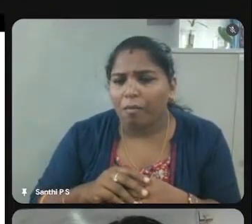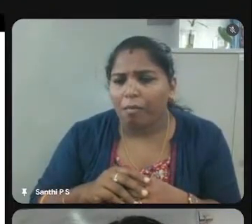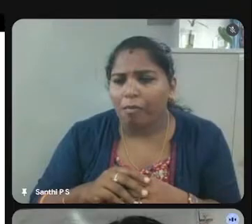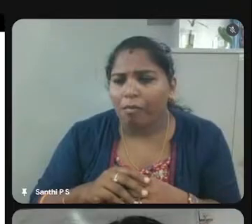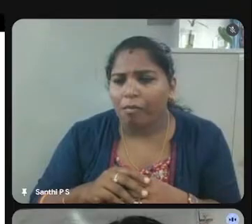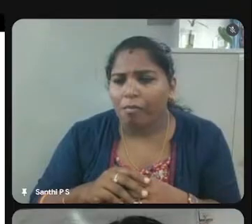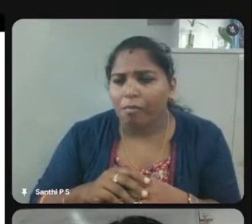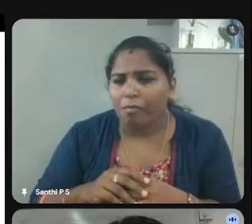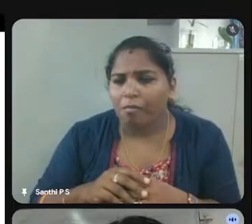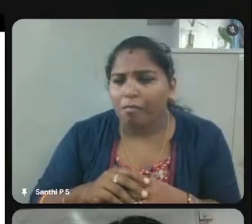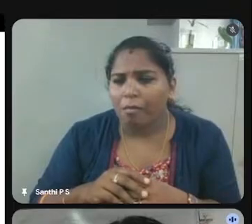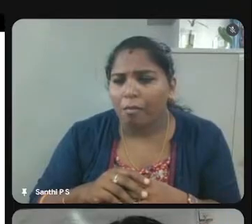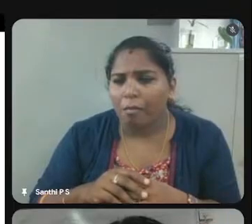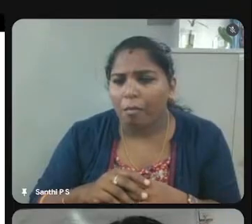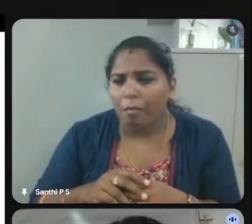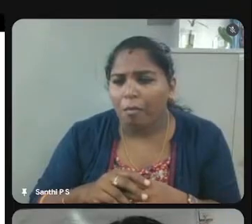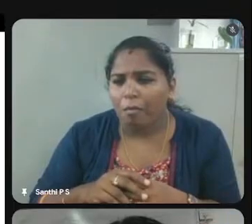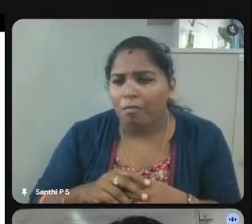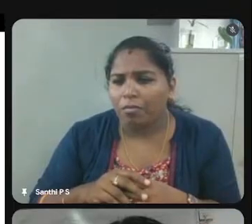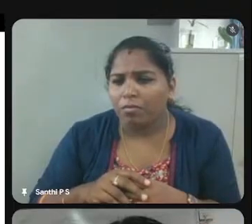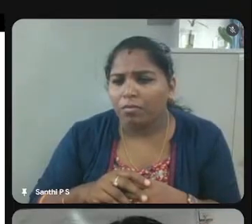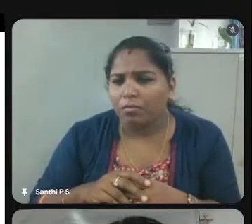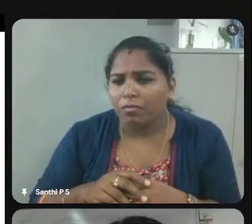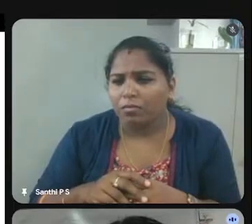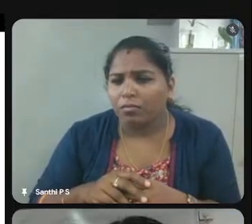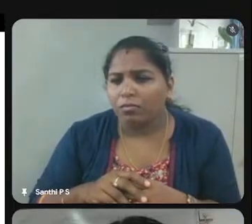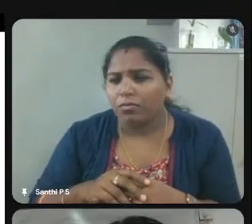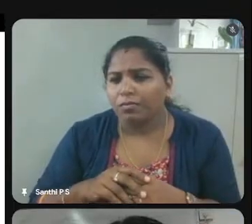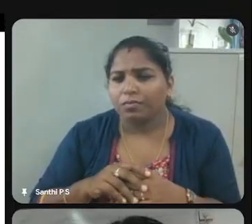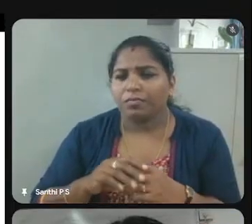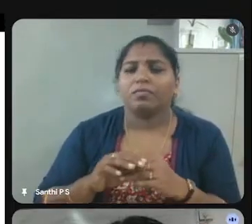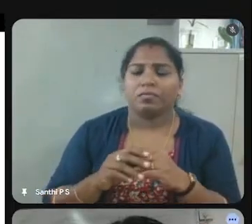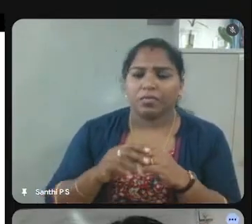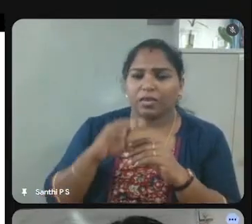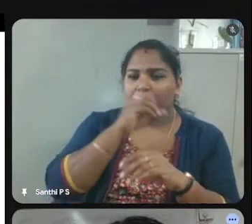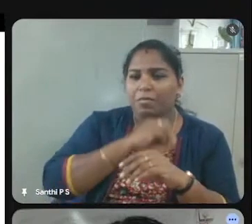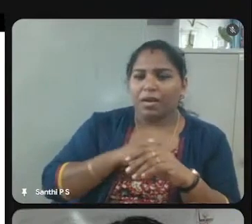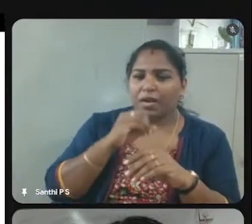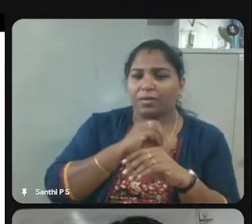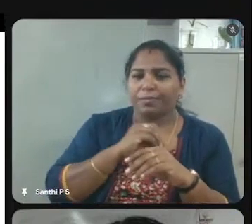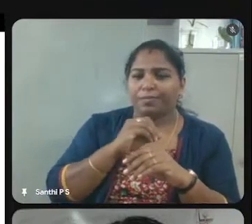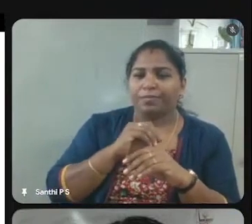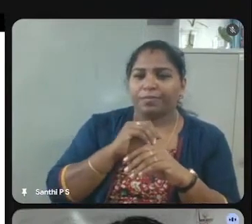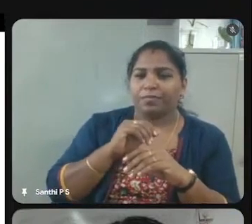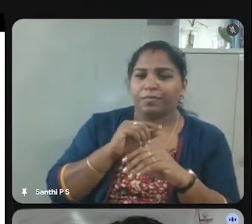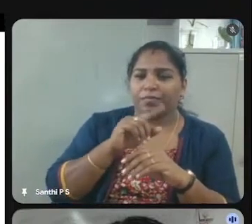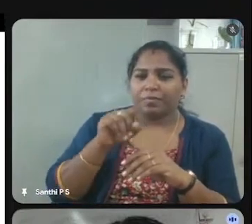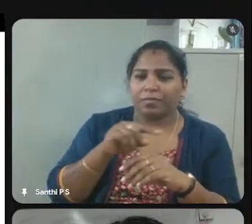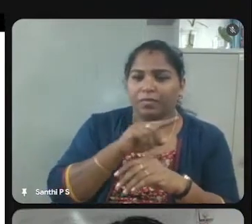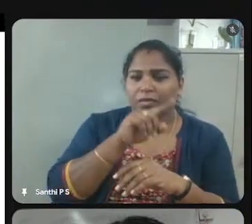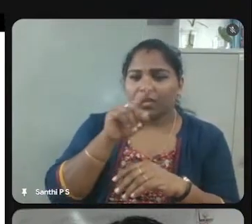ആയുടെ ചിഹ്നം, അങ്ങനെ ചിഹ്നങ്ങൾ അറിയാമെങ്കിൽ പോലും അത് ചേർത്ത് കാന്നോ കീന്നോ വായിക്കില്ല. ആയുടെ ചിഹ്നം അല്ലെങ്കിൽ ഈയുടെ